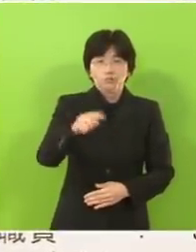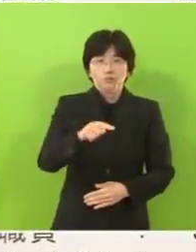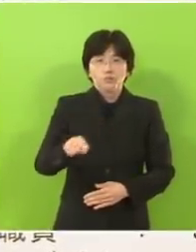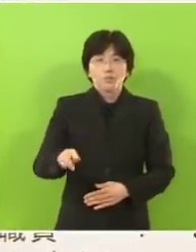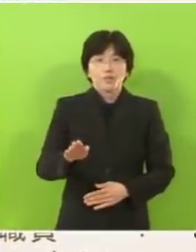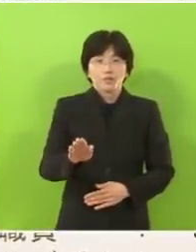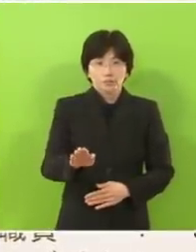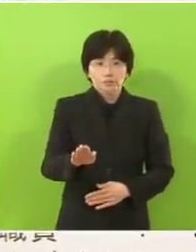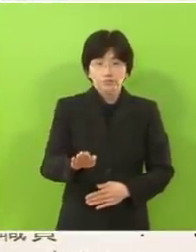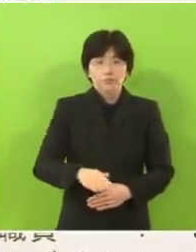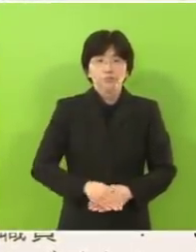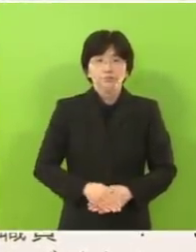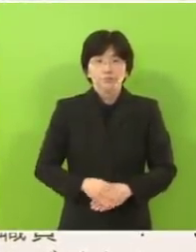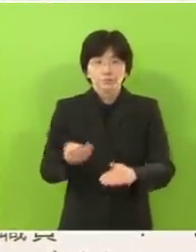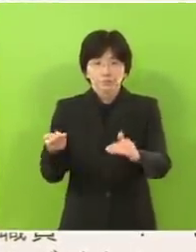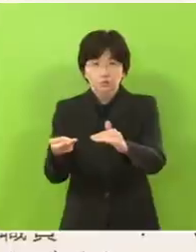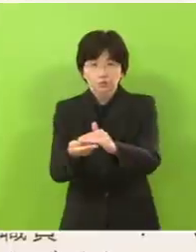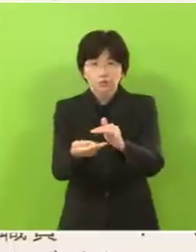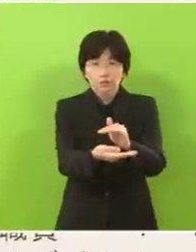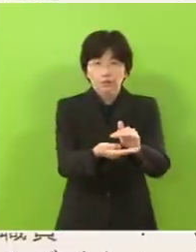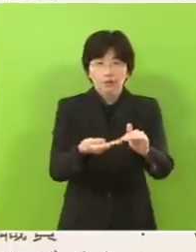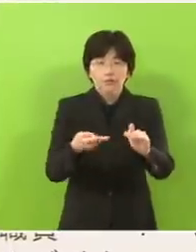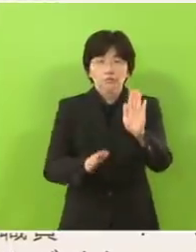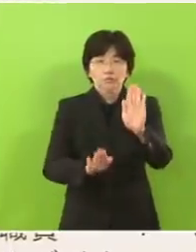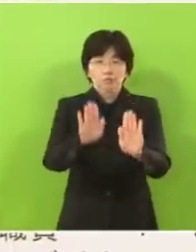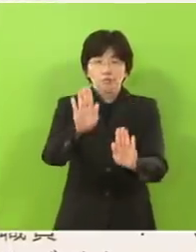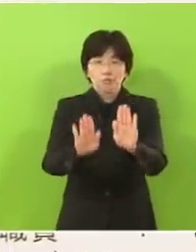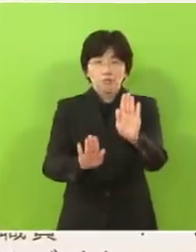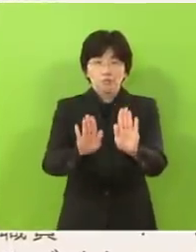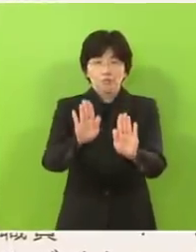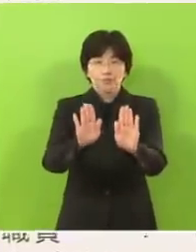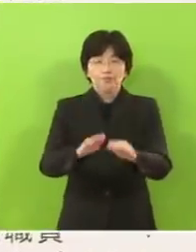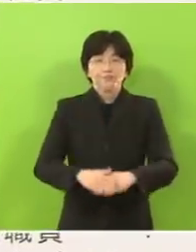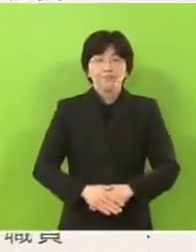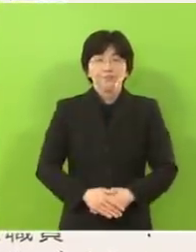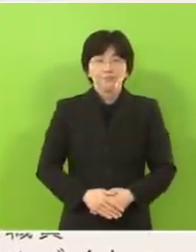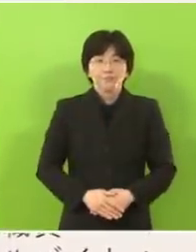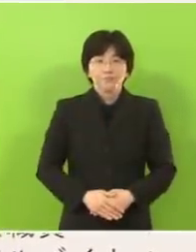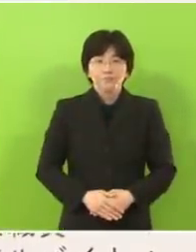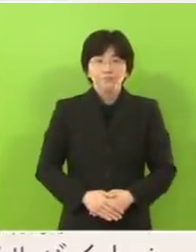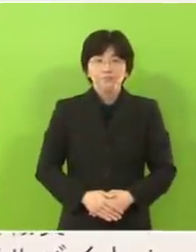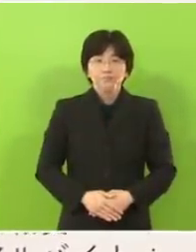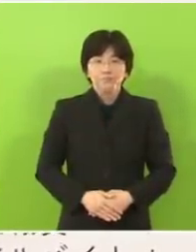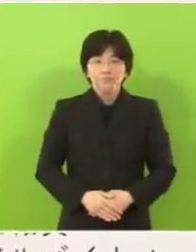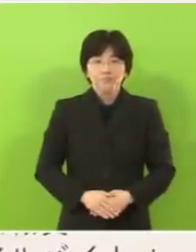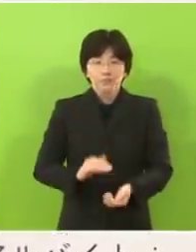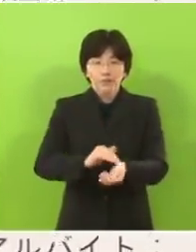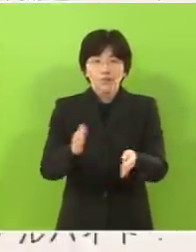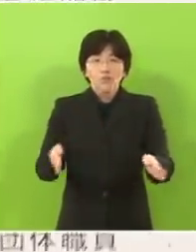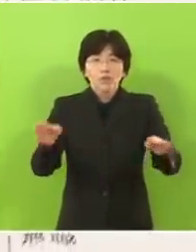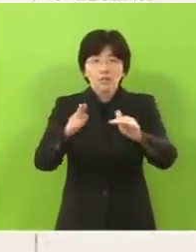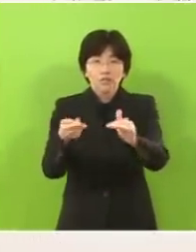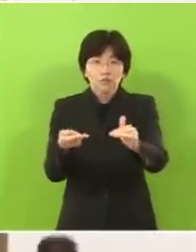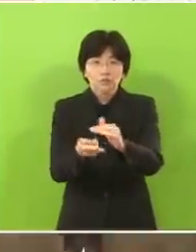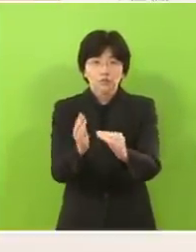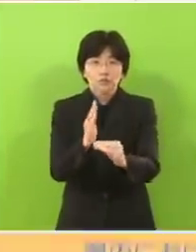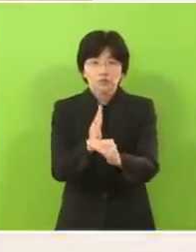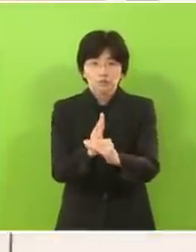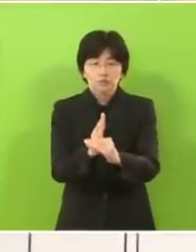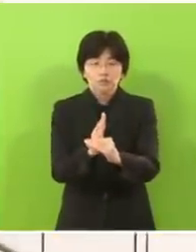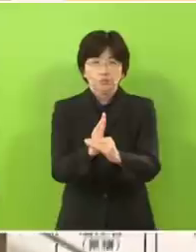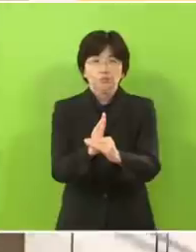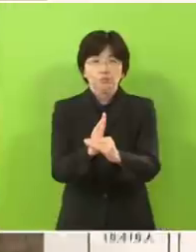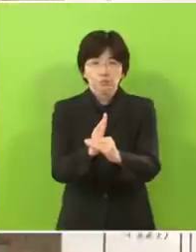ます入退院の状況でございますが医療機関に入院されている方は